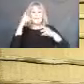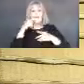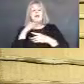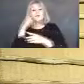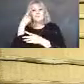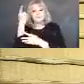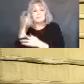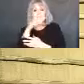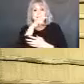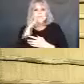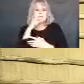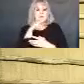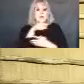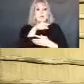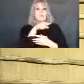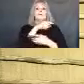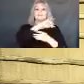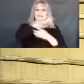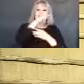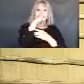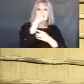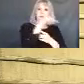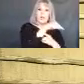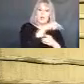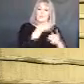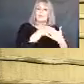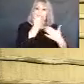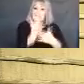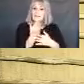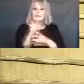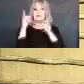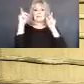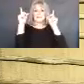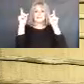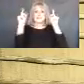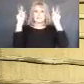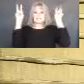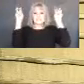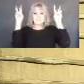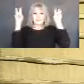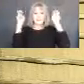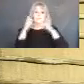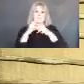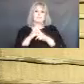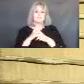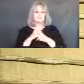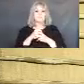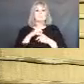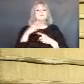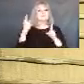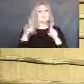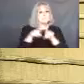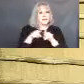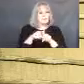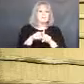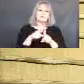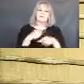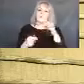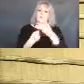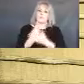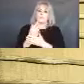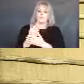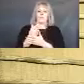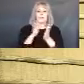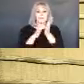andersom. Daar was eers die titel, mense het 'n koning verwag, en toe kom Jesus, en net gou baie spesifiek,